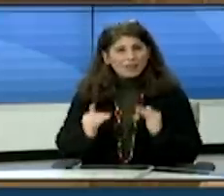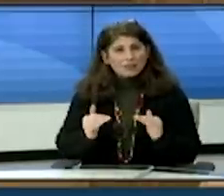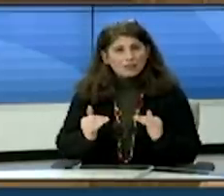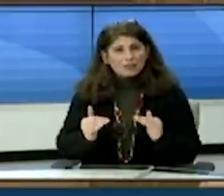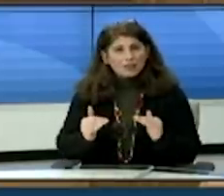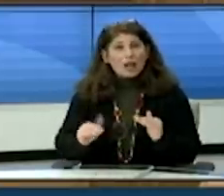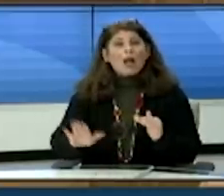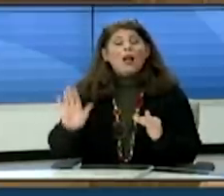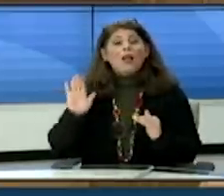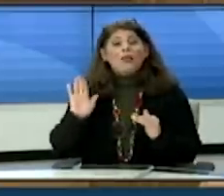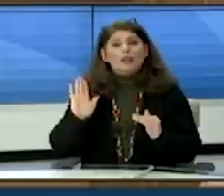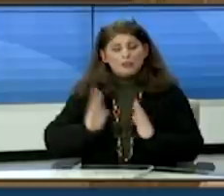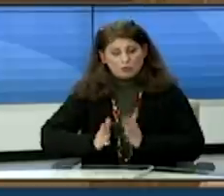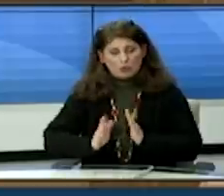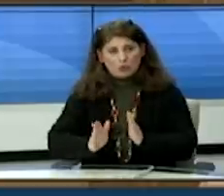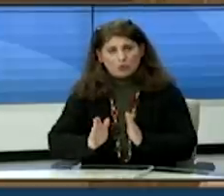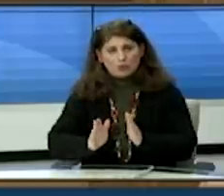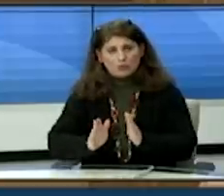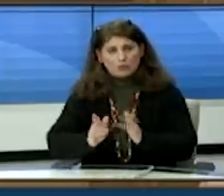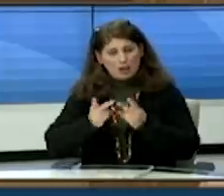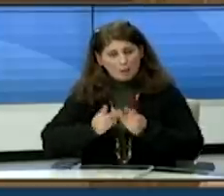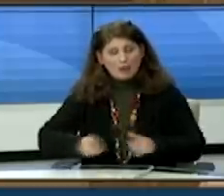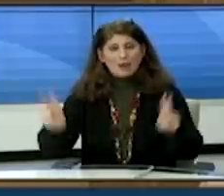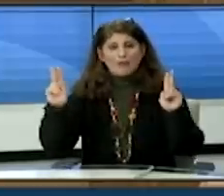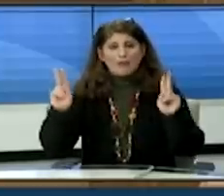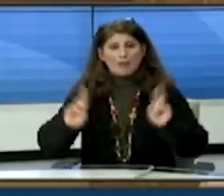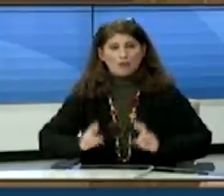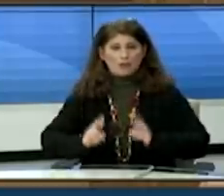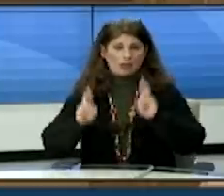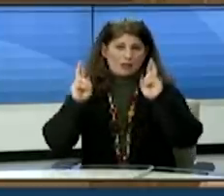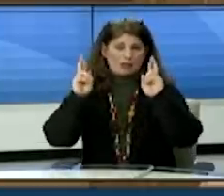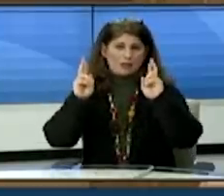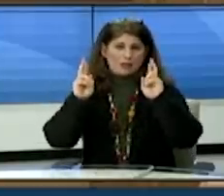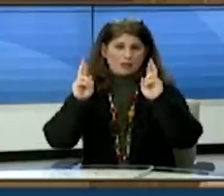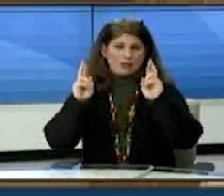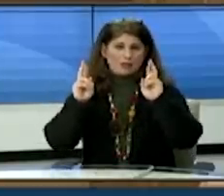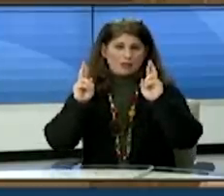κατάσταση αν δεν είχε προχωρήσει η απελευθέρωση της ενέργειας, η